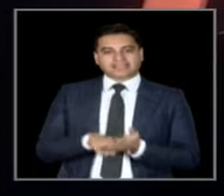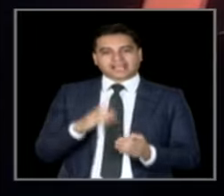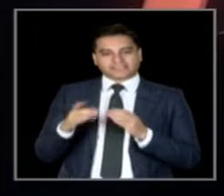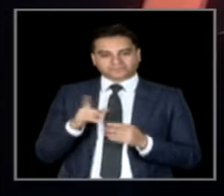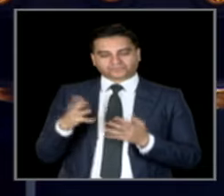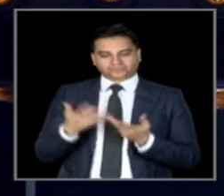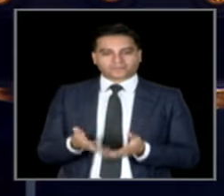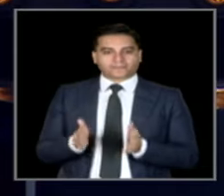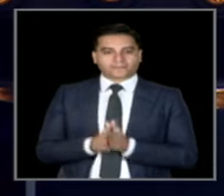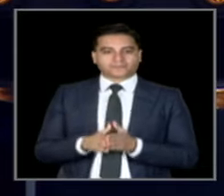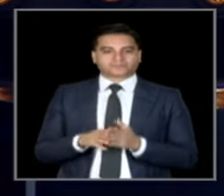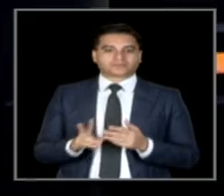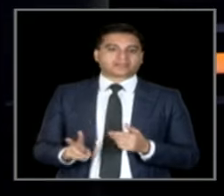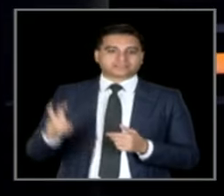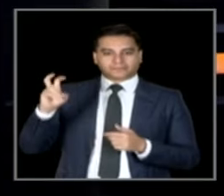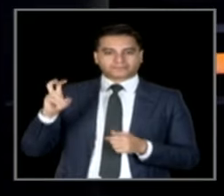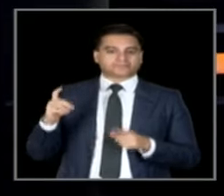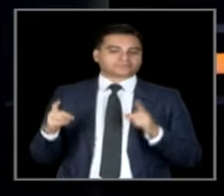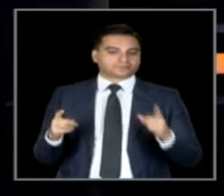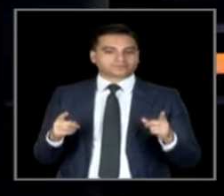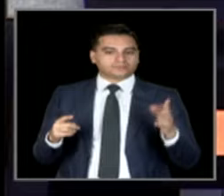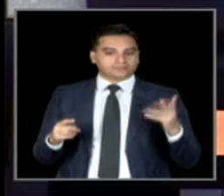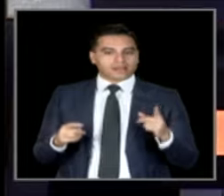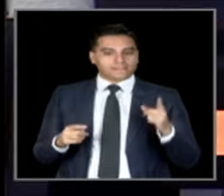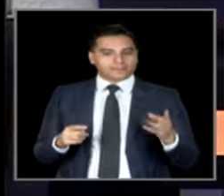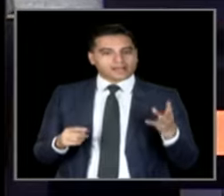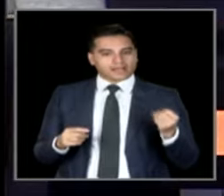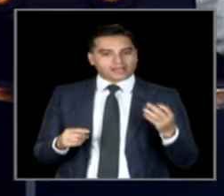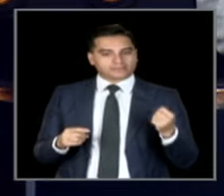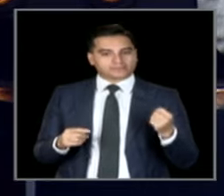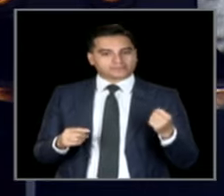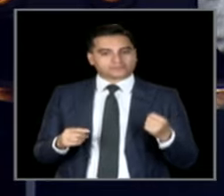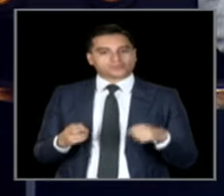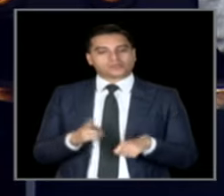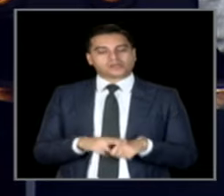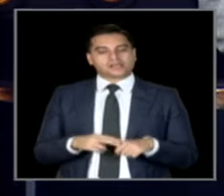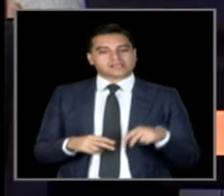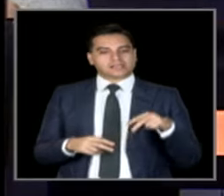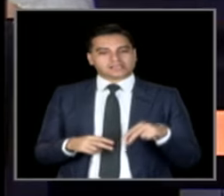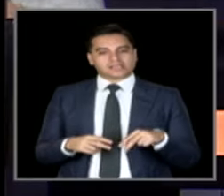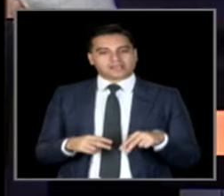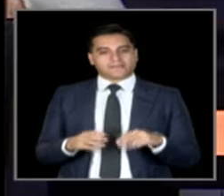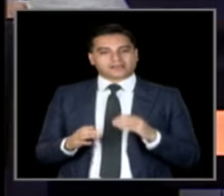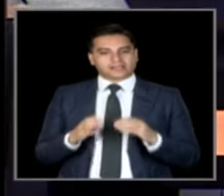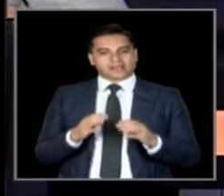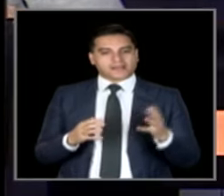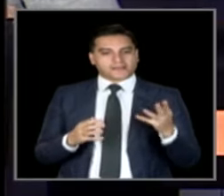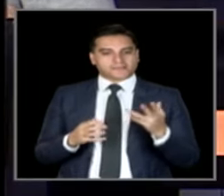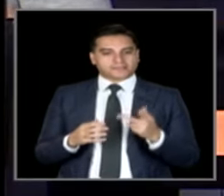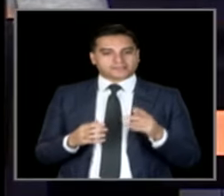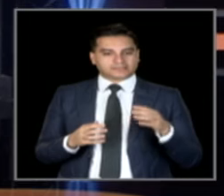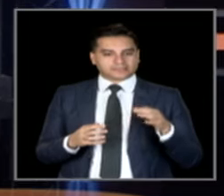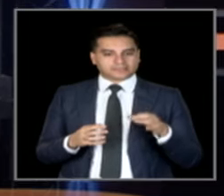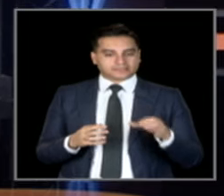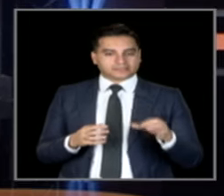صح؟ 70. بقيتوا 70. ميدو كنت كام؟ 40. وتمن إجابات صح؟ 40 يبقى 80-90.